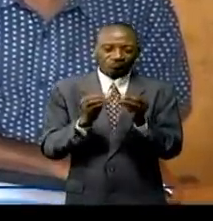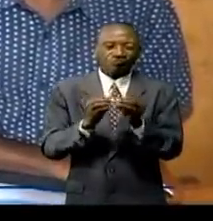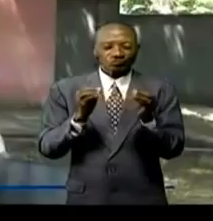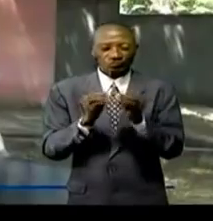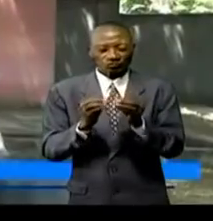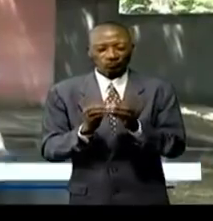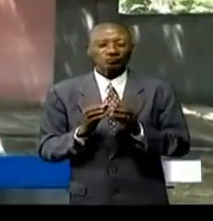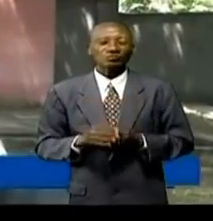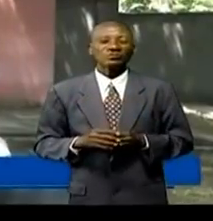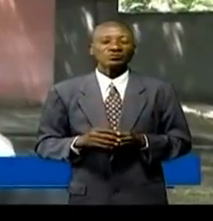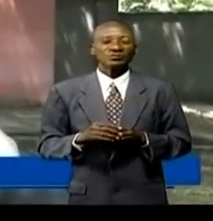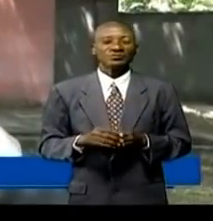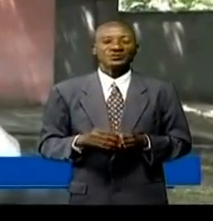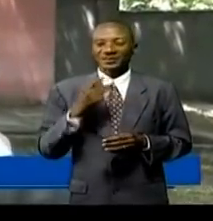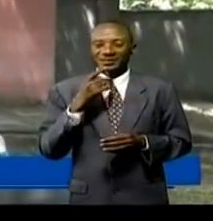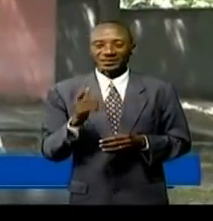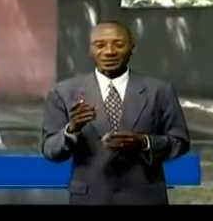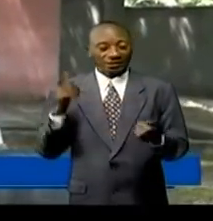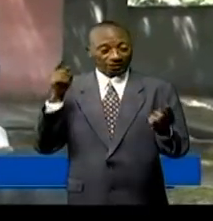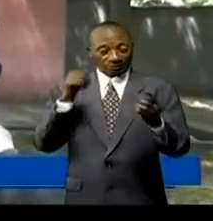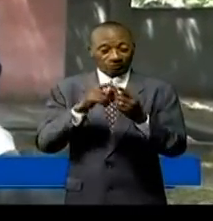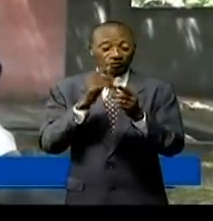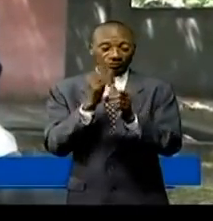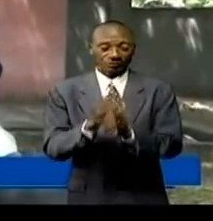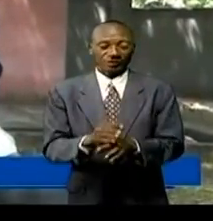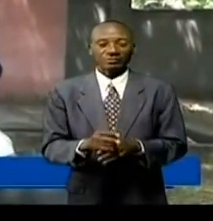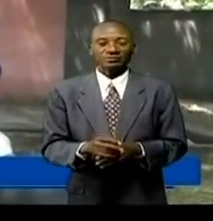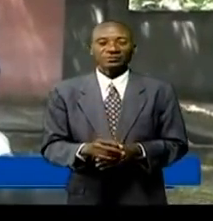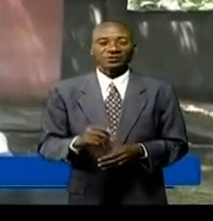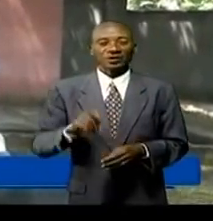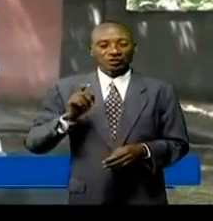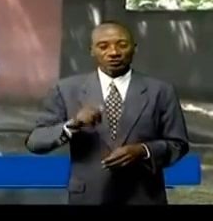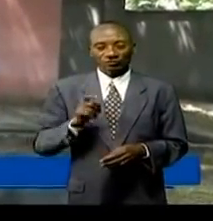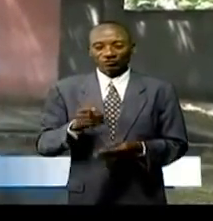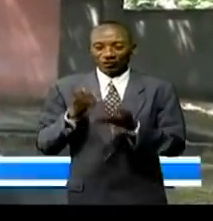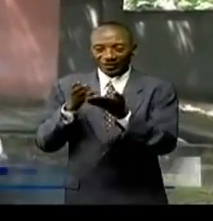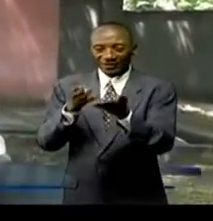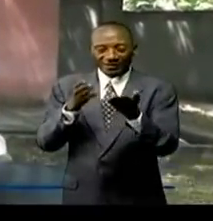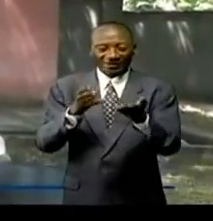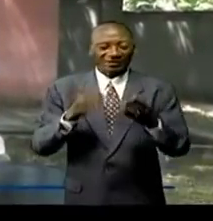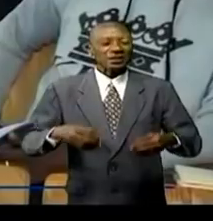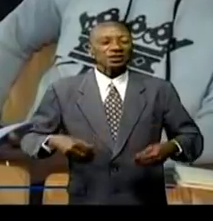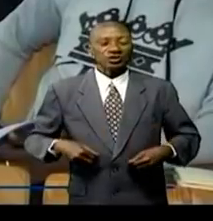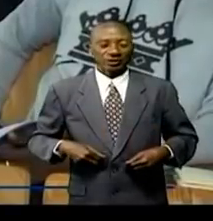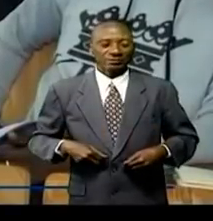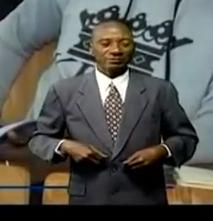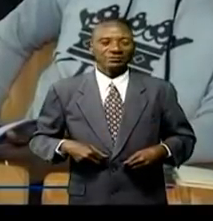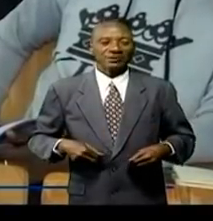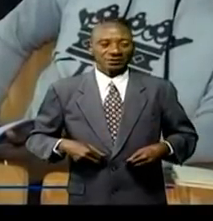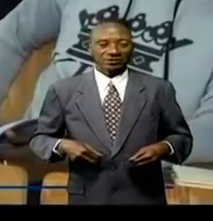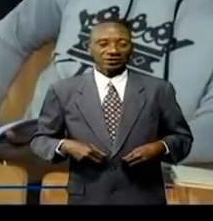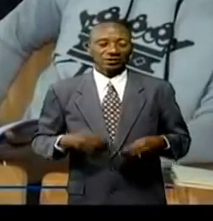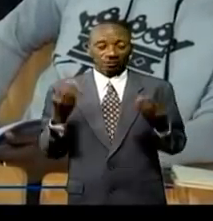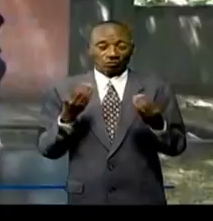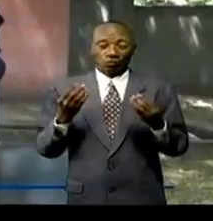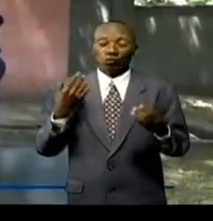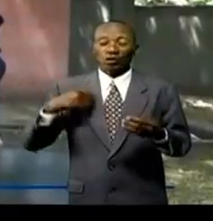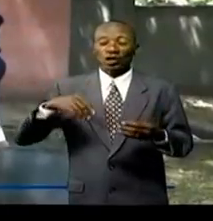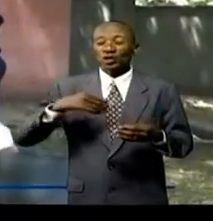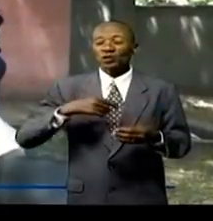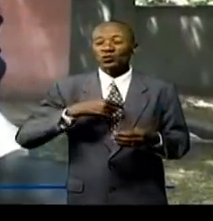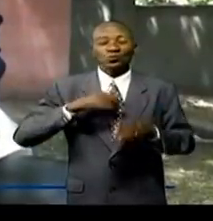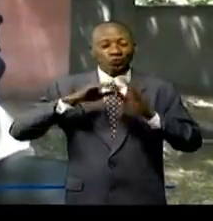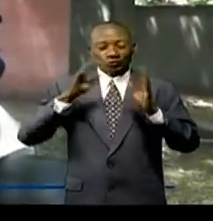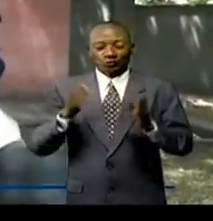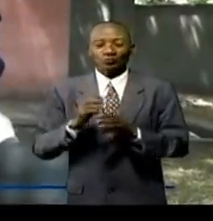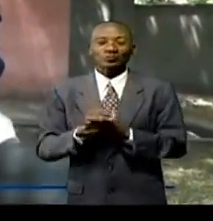but est atteint parce qu'on a dû réveiller la conscience de la jeunesse pour voir que tous nous sommes impliqués à l'organisation, à la